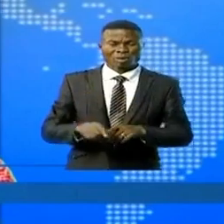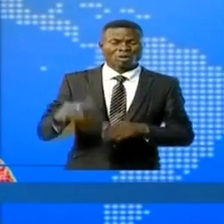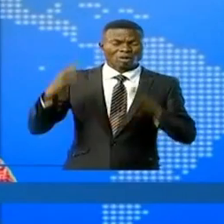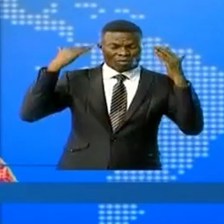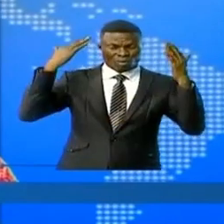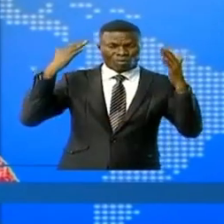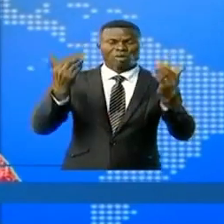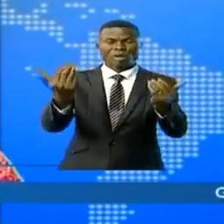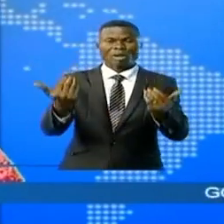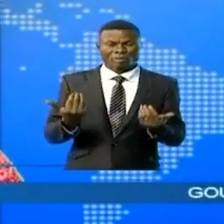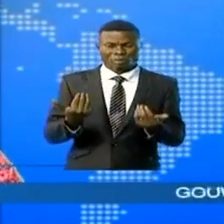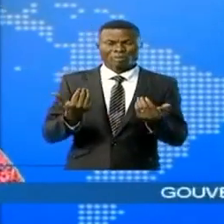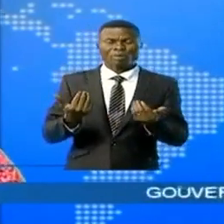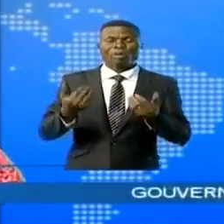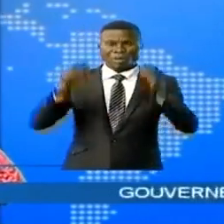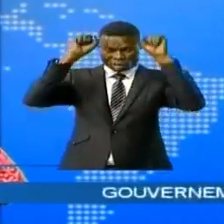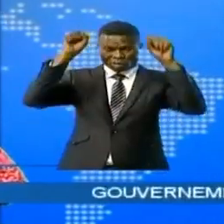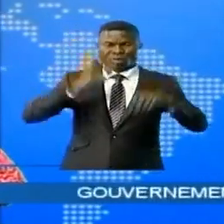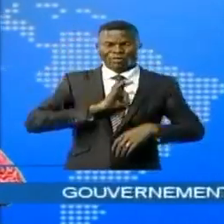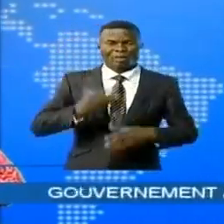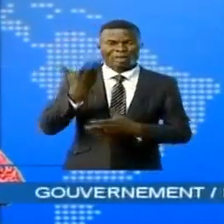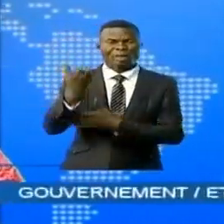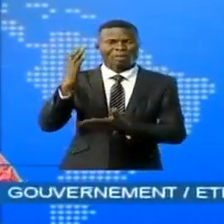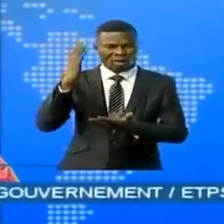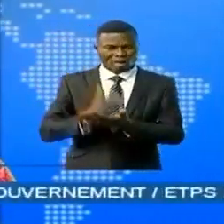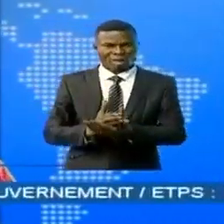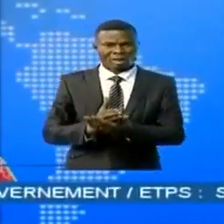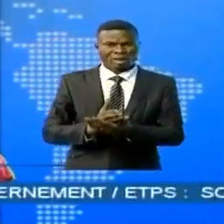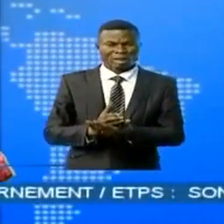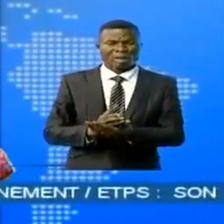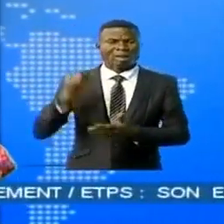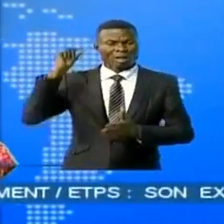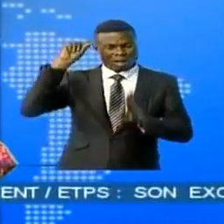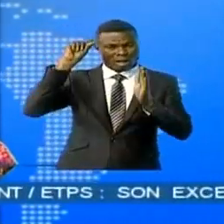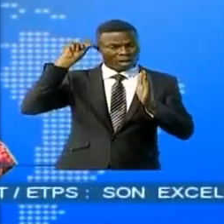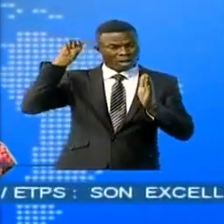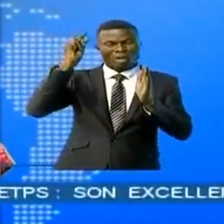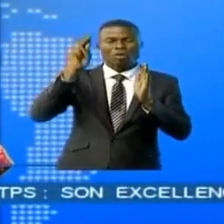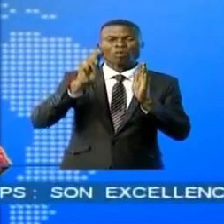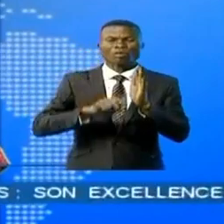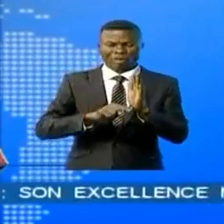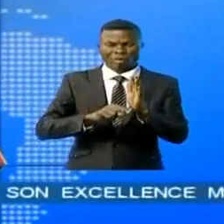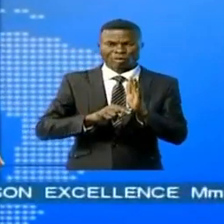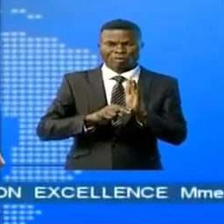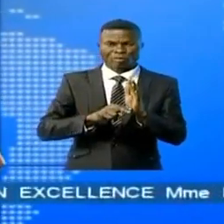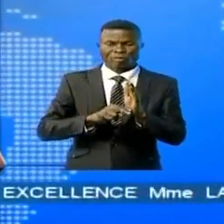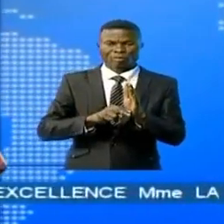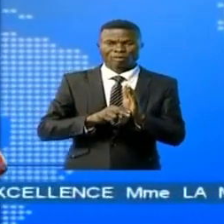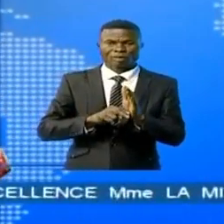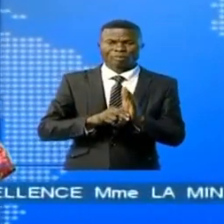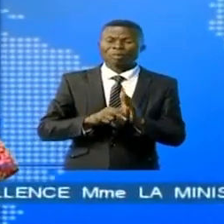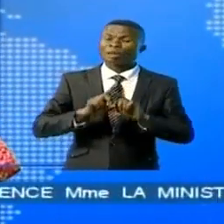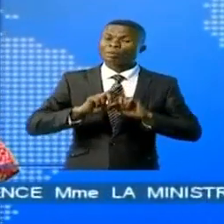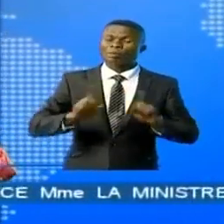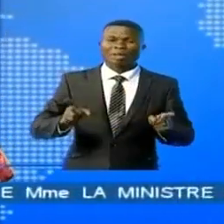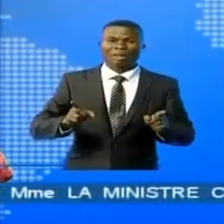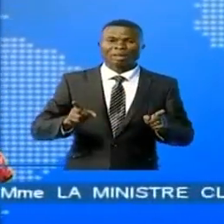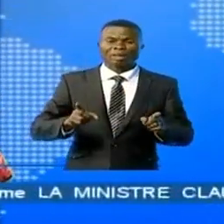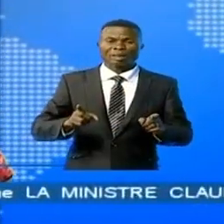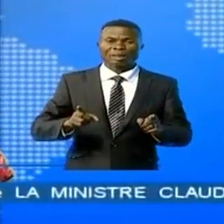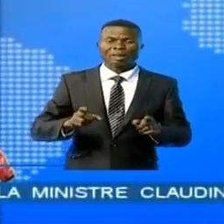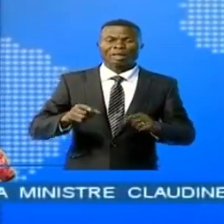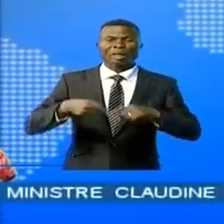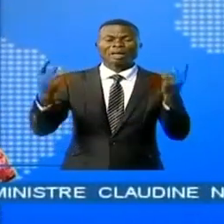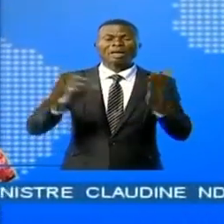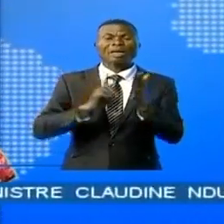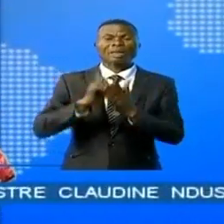par le président de la république démocratique du congo et le gouvernement fort malheureusement les ennemis du